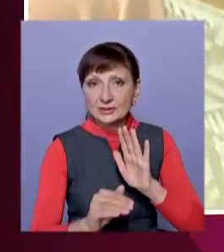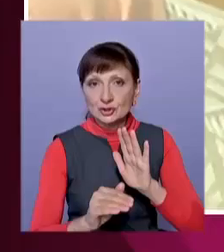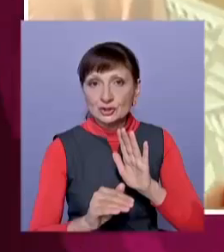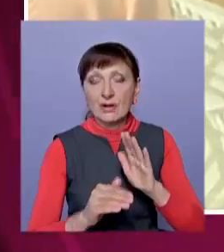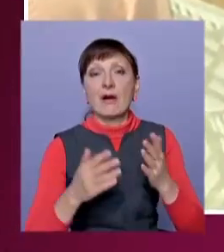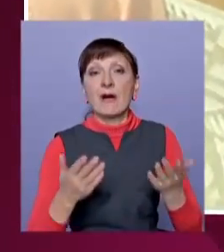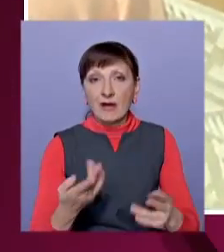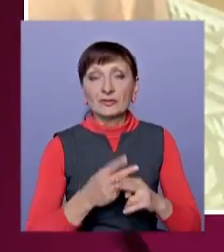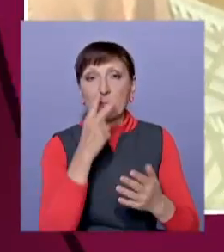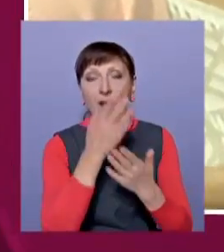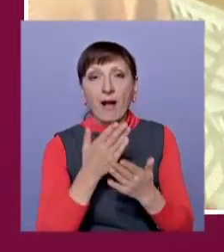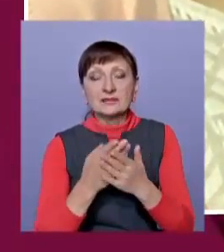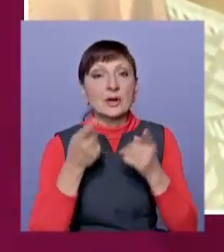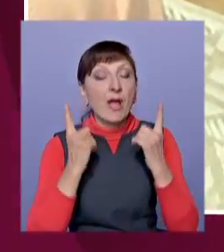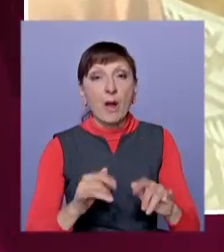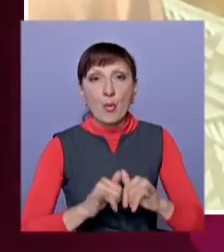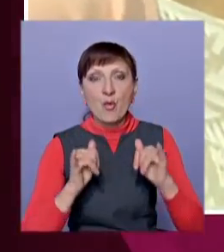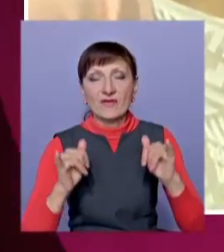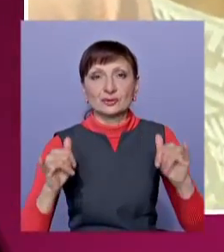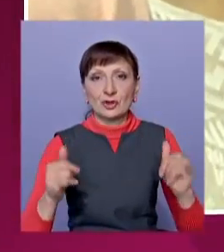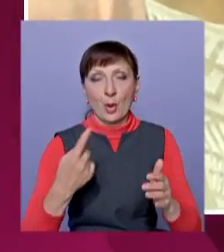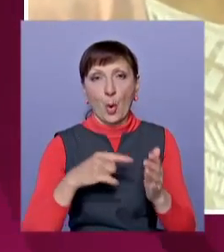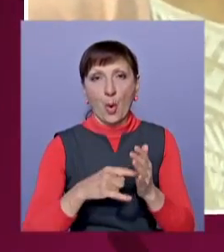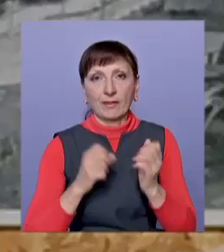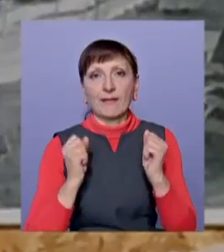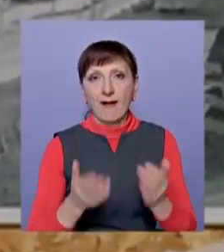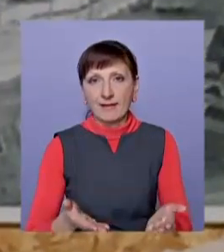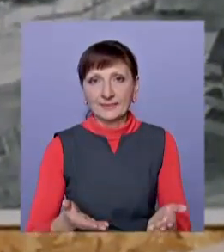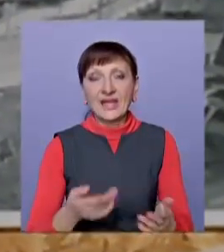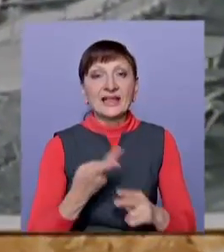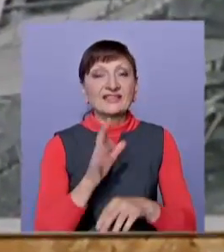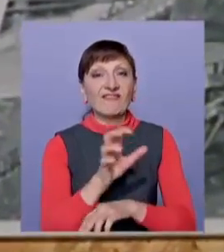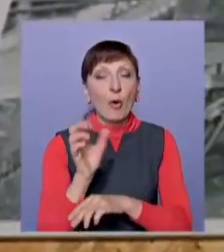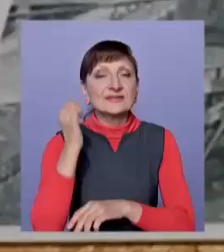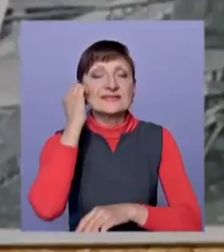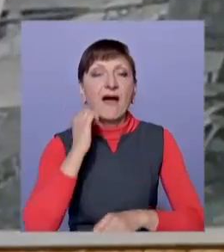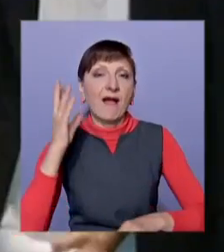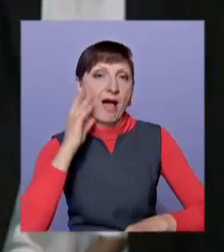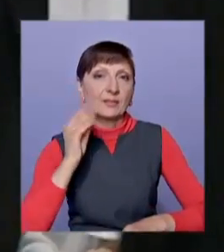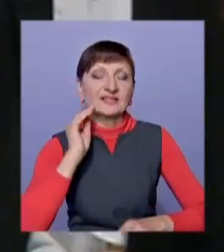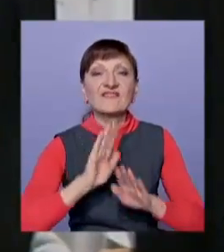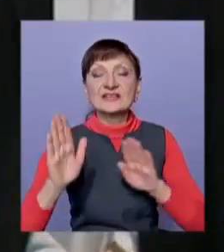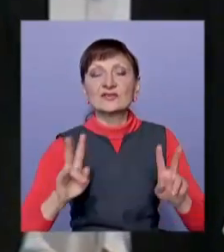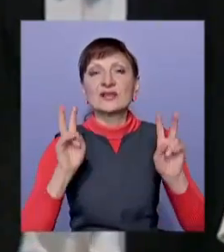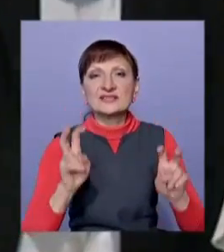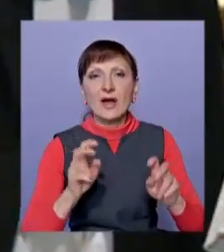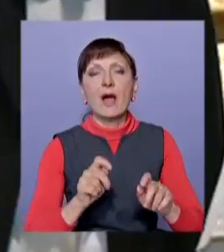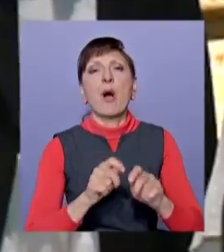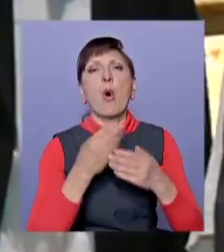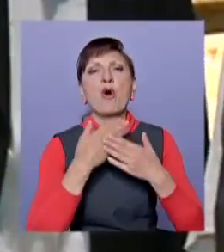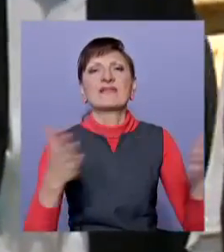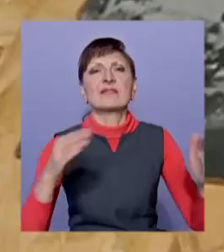вот как бы показывает реальную такую динамику, как город развивался. На этих фото старая Алма-Ата. Выставку так и назвали «Открытый